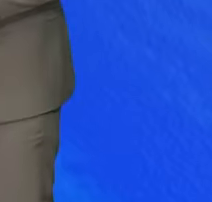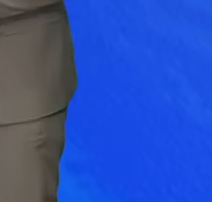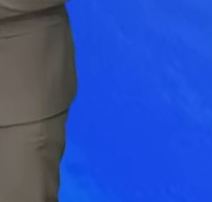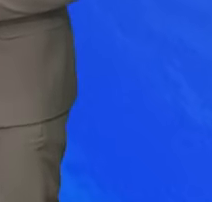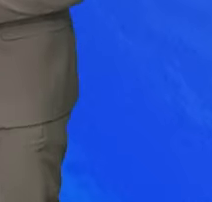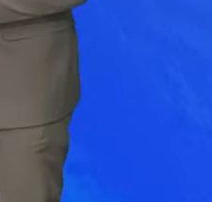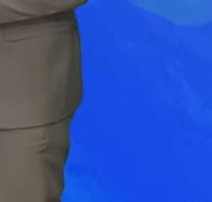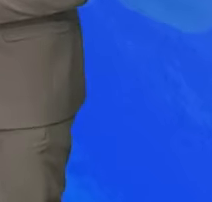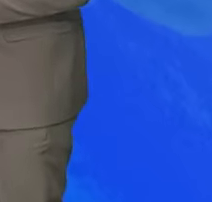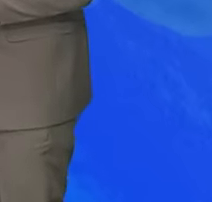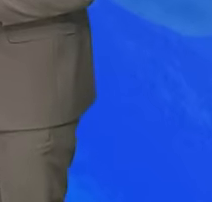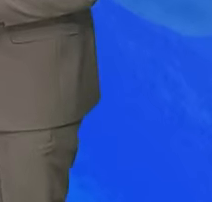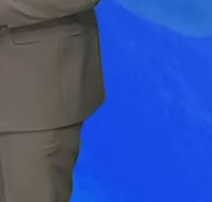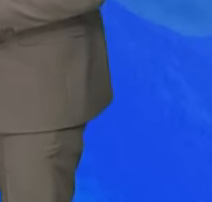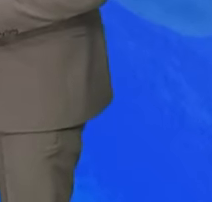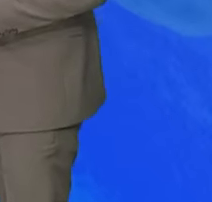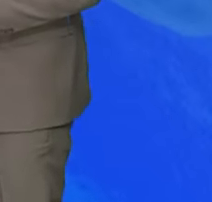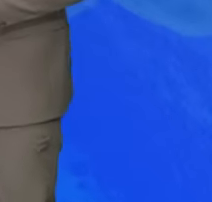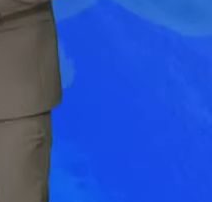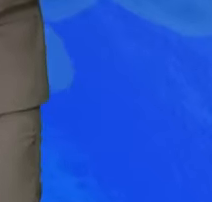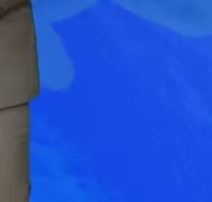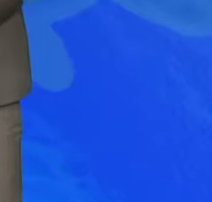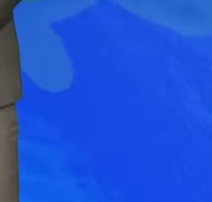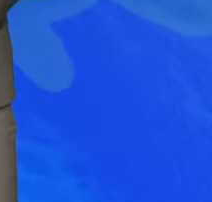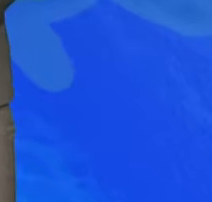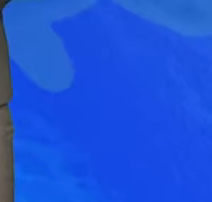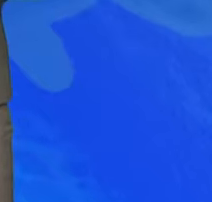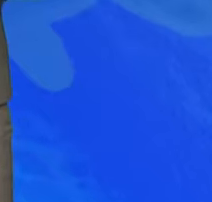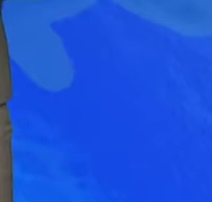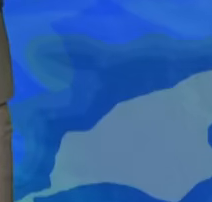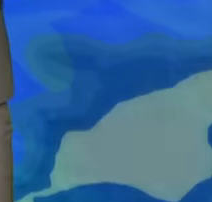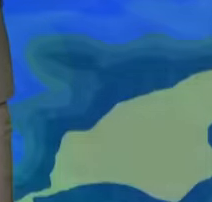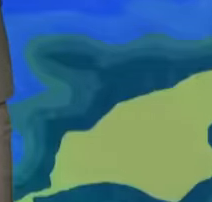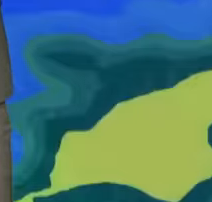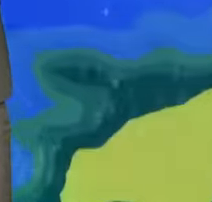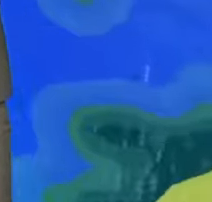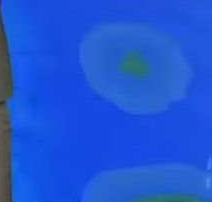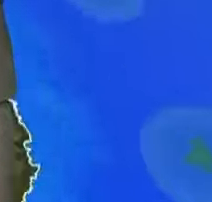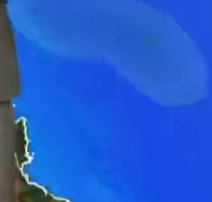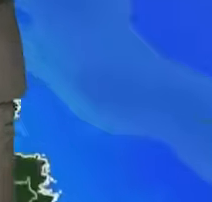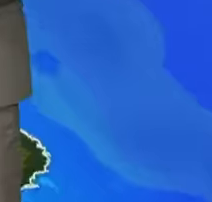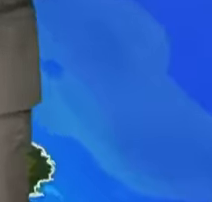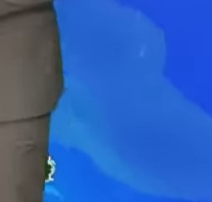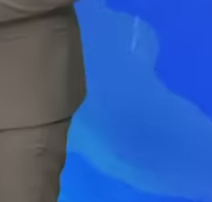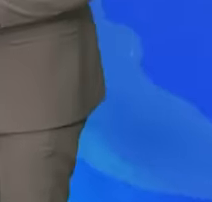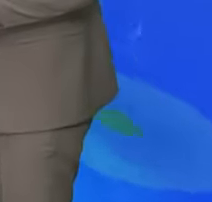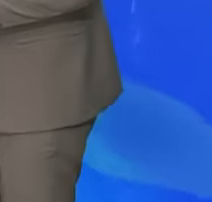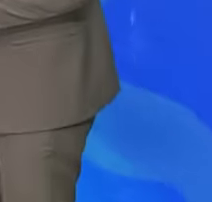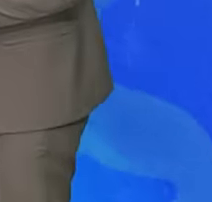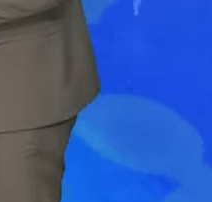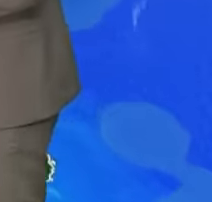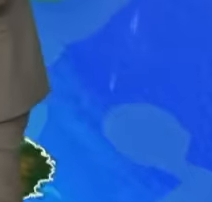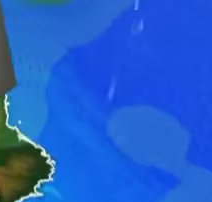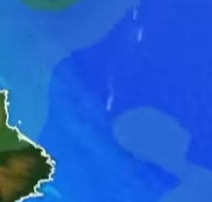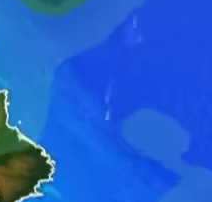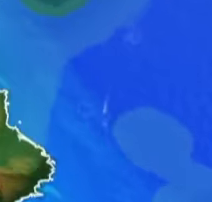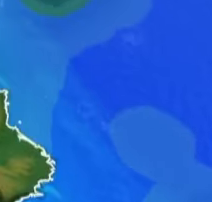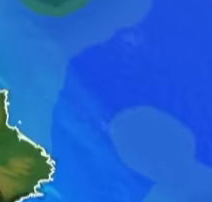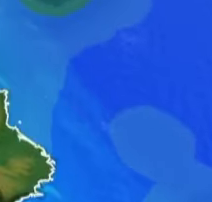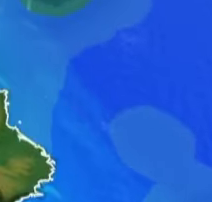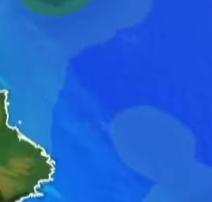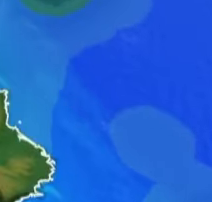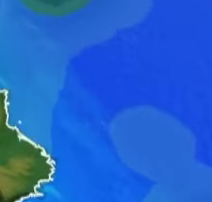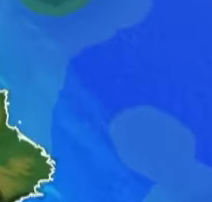gabi sa ilang lugar dyan sa Mindanao. Sa Visayas, meron na rin pag-ulan sa umaga sa may Southern Leyte dito po